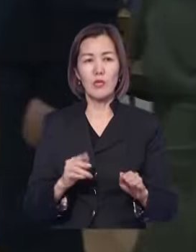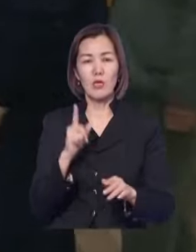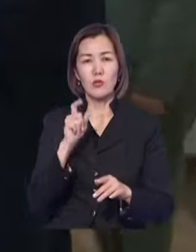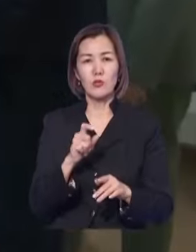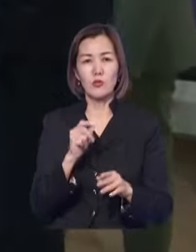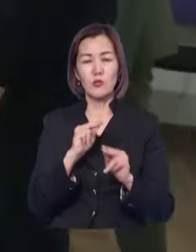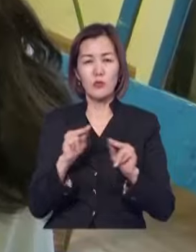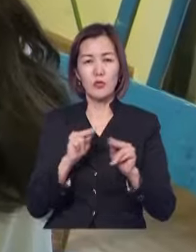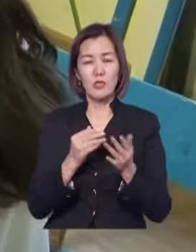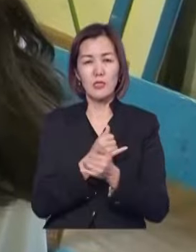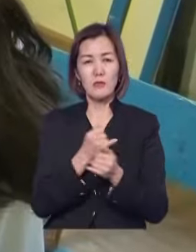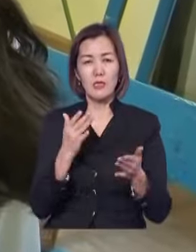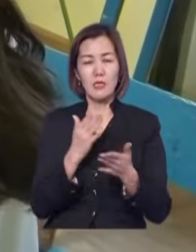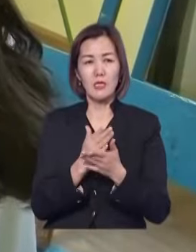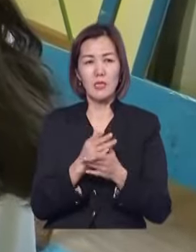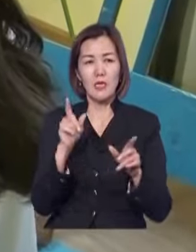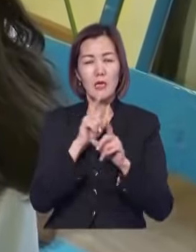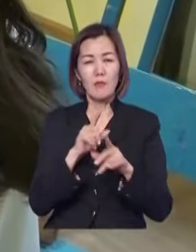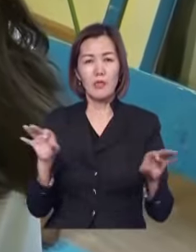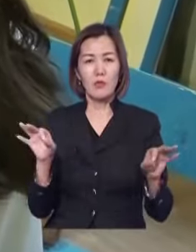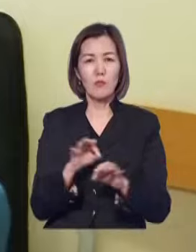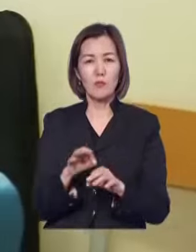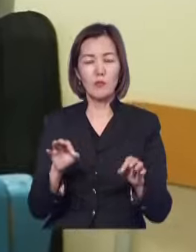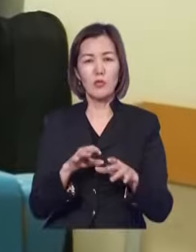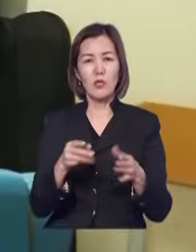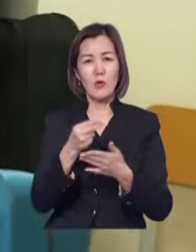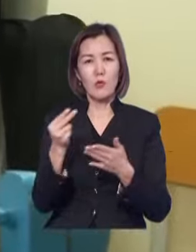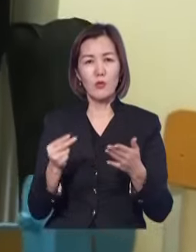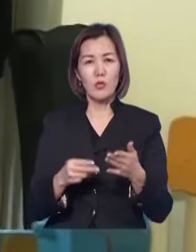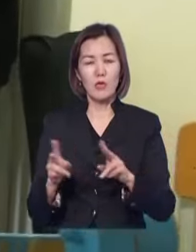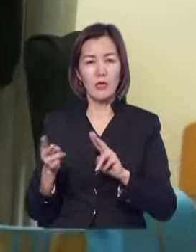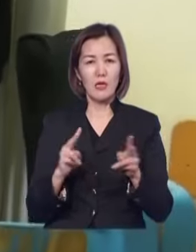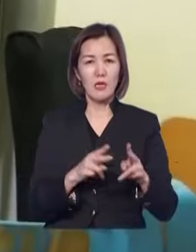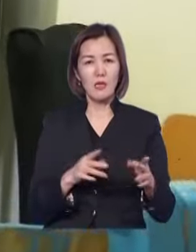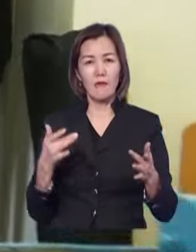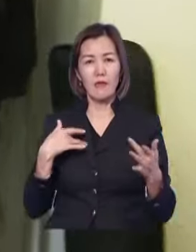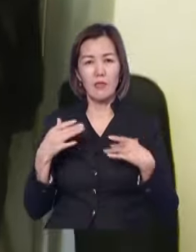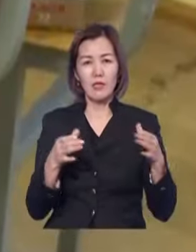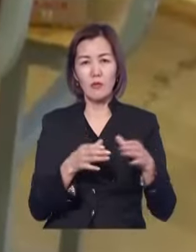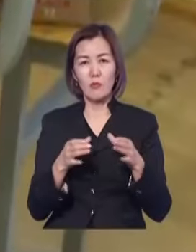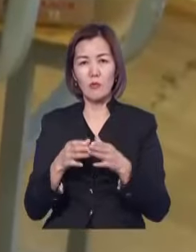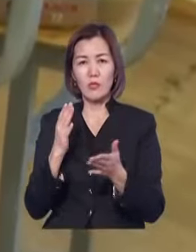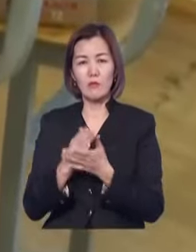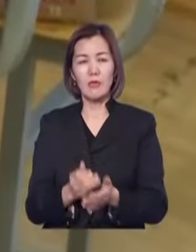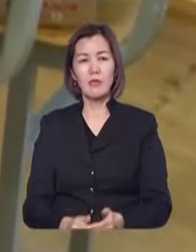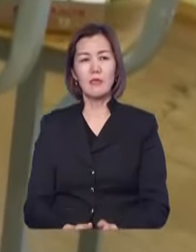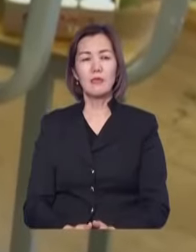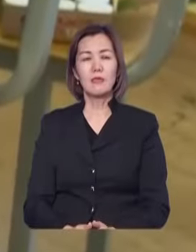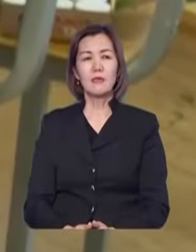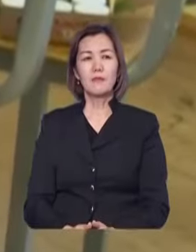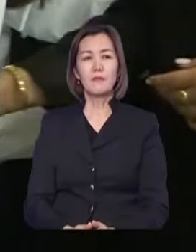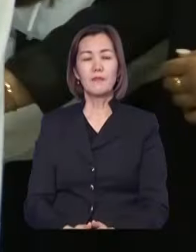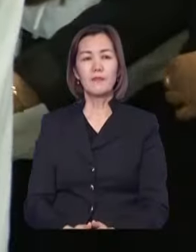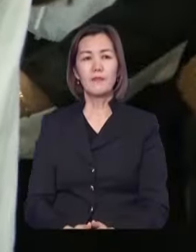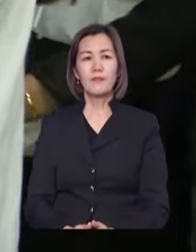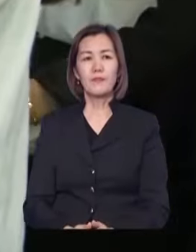жуық ұстаз еңбек етеді. Мектепте музыка, көркем өнер, хореография, театр бөлімдері бар. Сіздің келгеніңізге